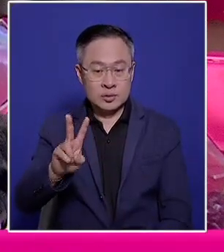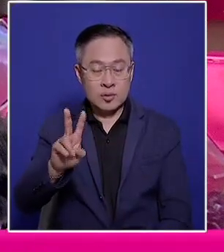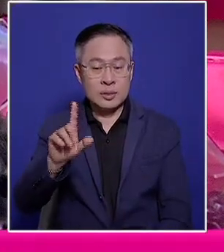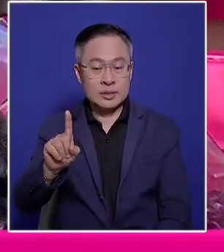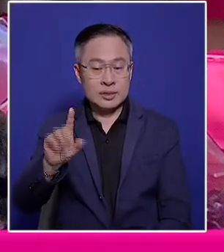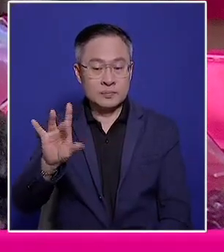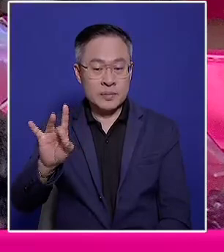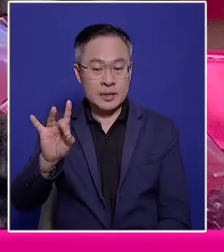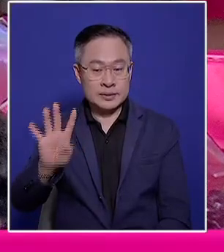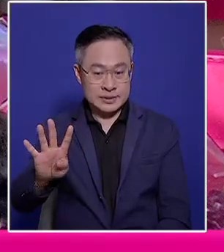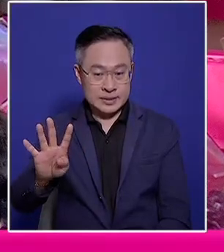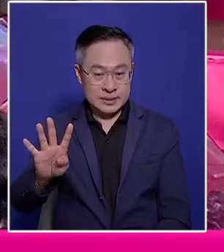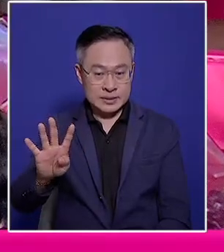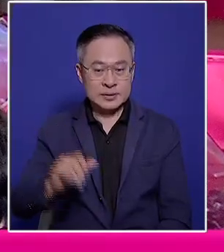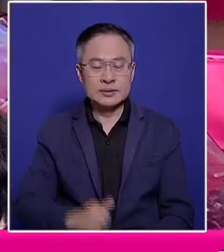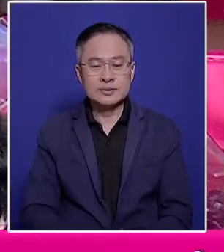4042184